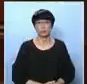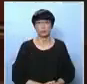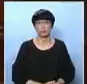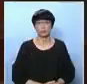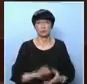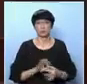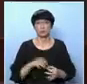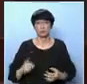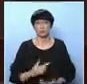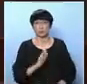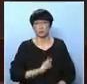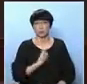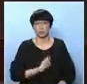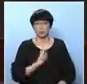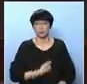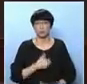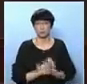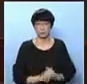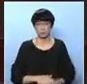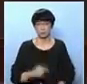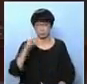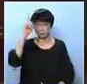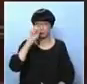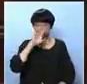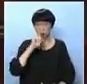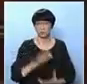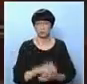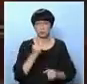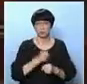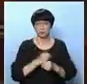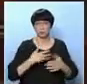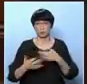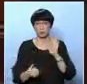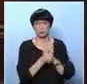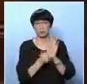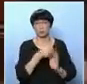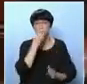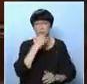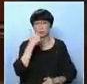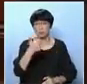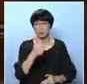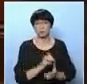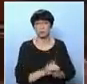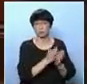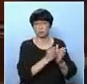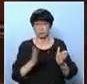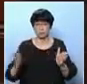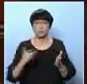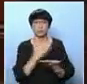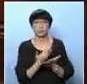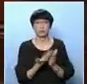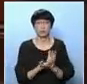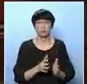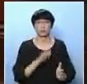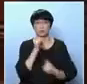住良心，對住燈火咁講，我做嘅嘢係為香港好嘅。喺呢段期間裏面有好多人會